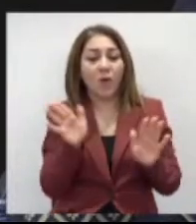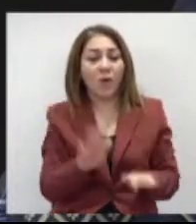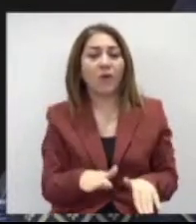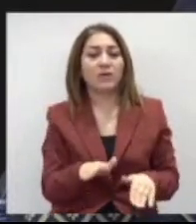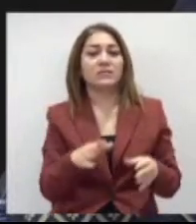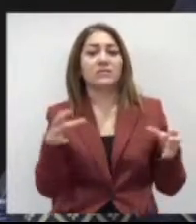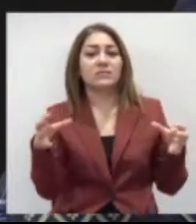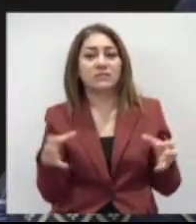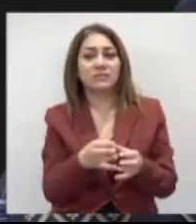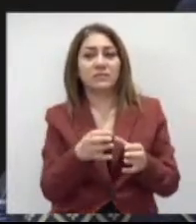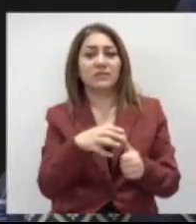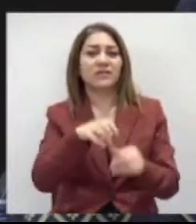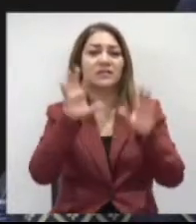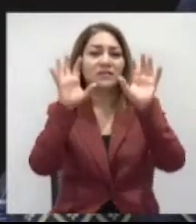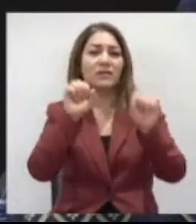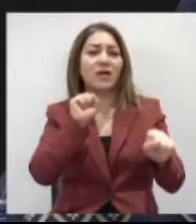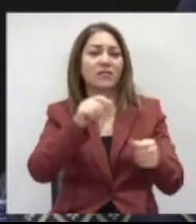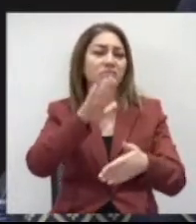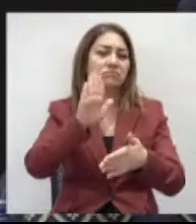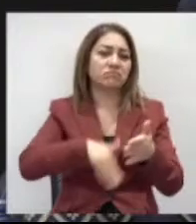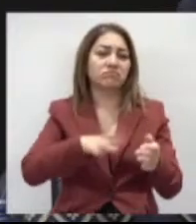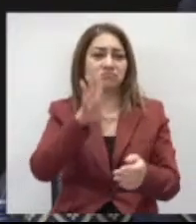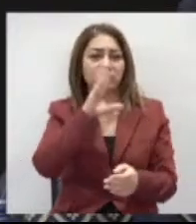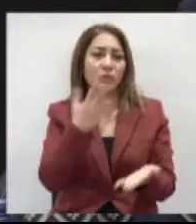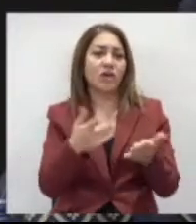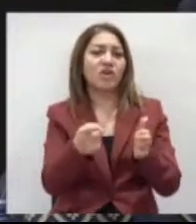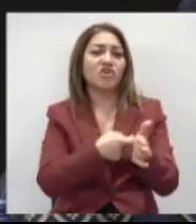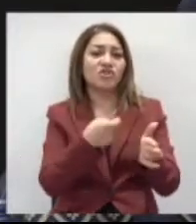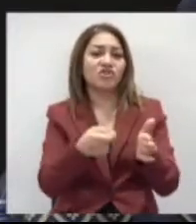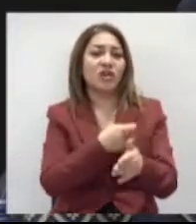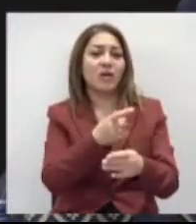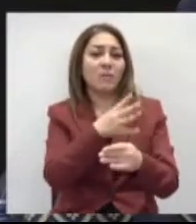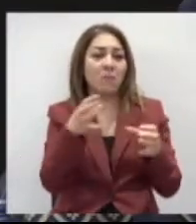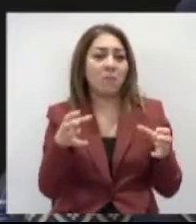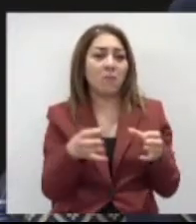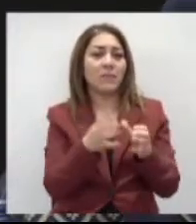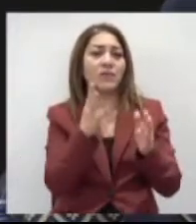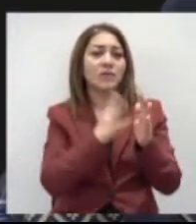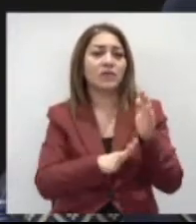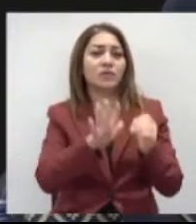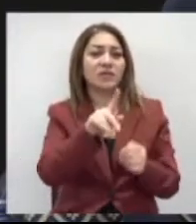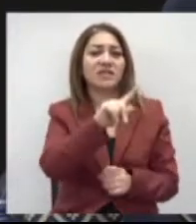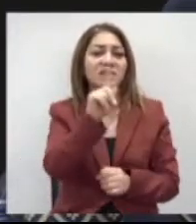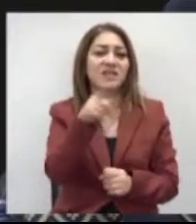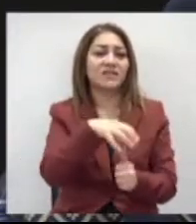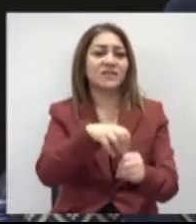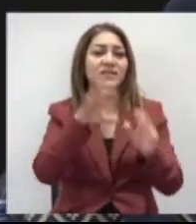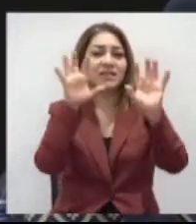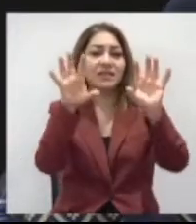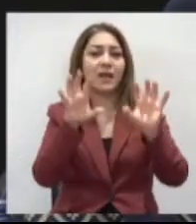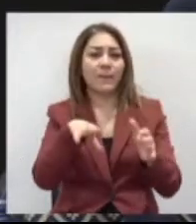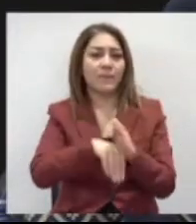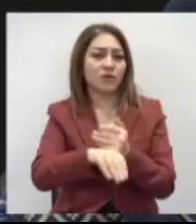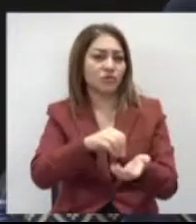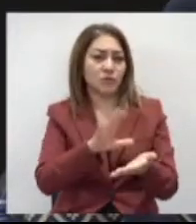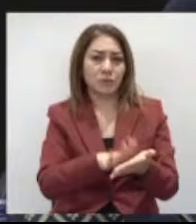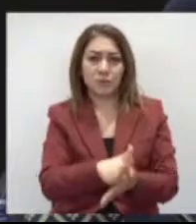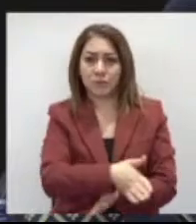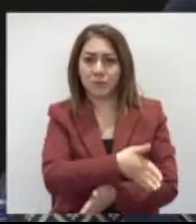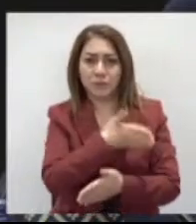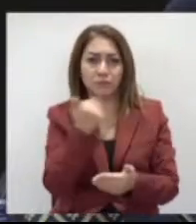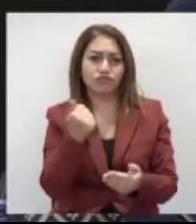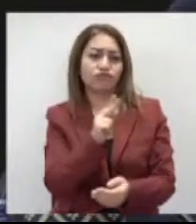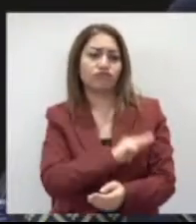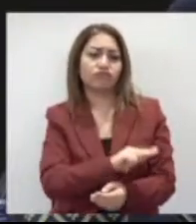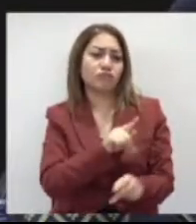նաեւ սահմանադրական կարգավորում չստանալ, օրինակ քնչական մարմինները 95 թվականի սահմանադրությամբ նշված չէին եւ